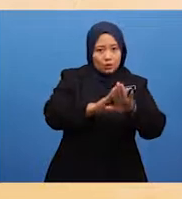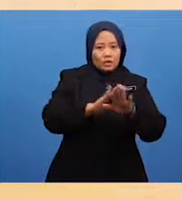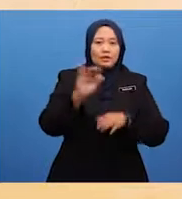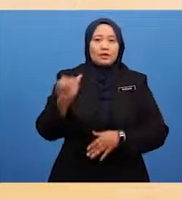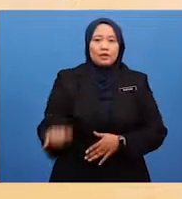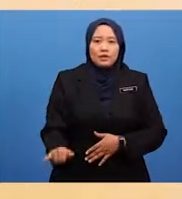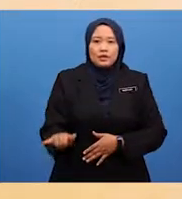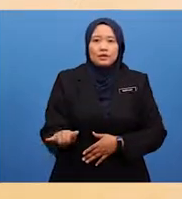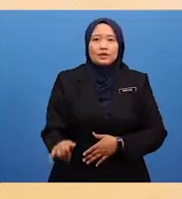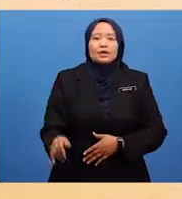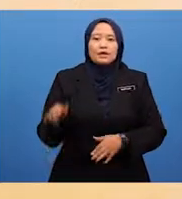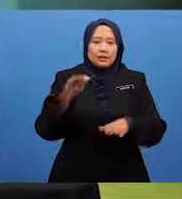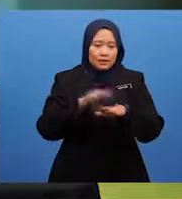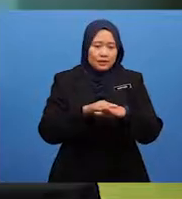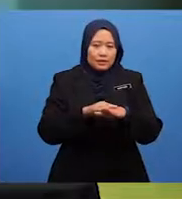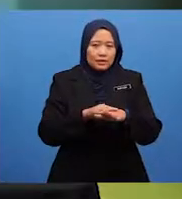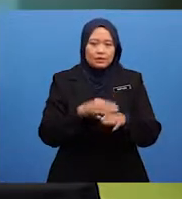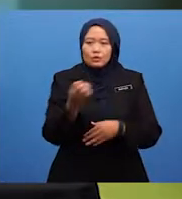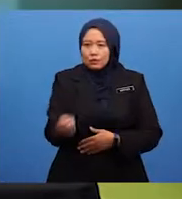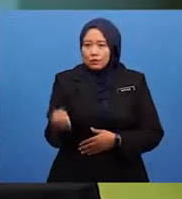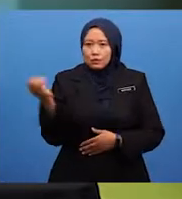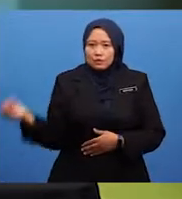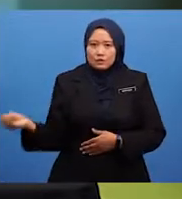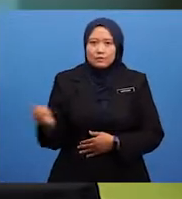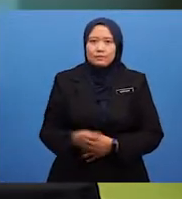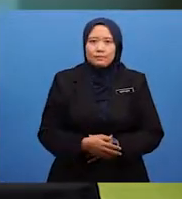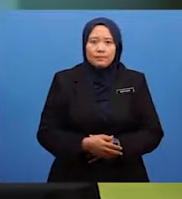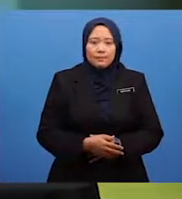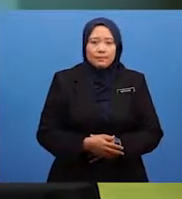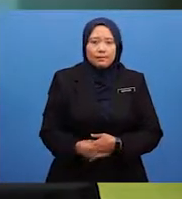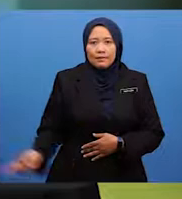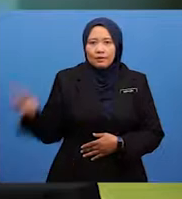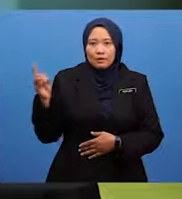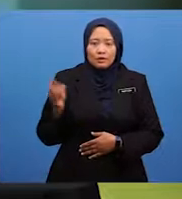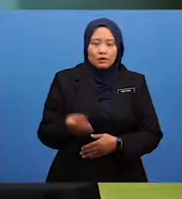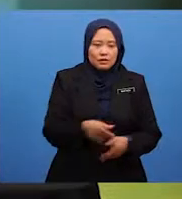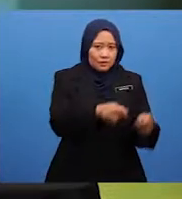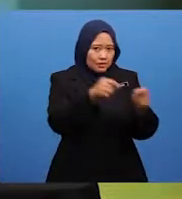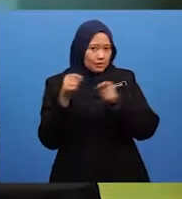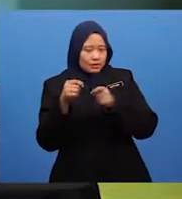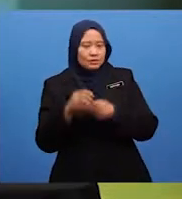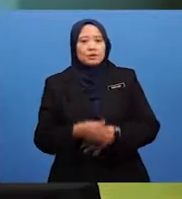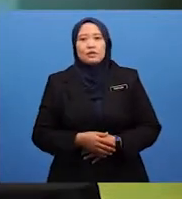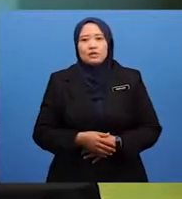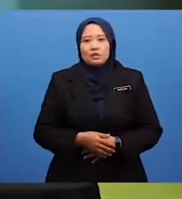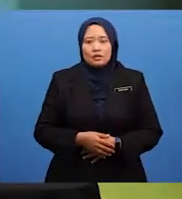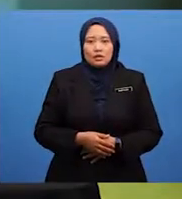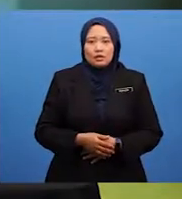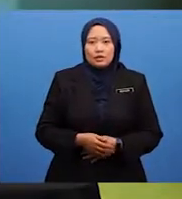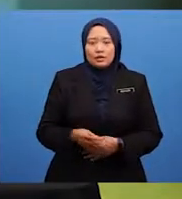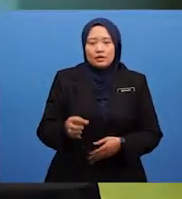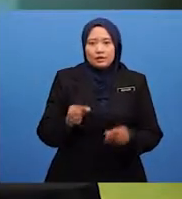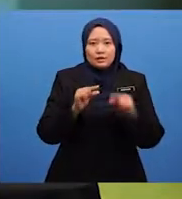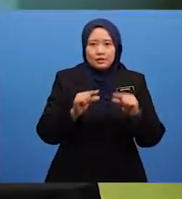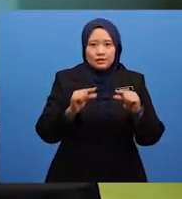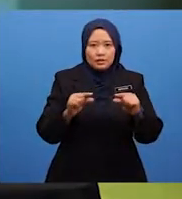sesuatu objek. Daya tarikan bermaksud daya yang menggerakkan sesuatu objek mendekati